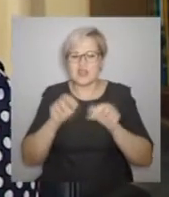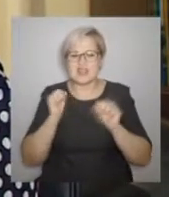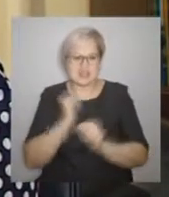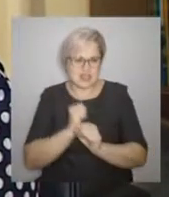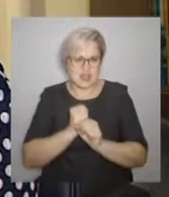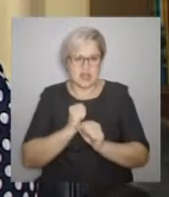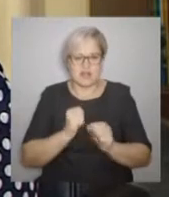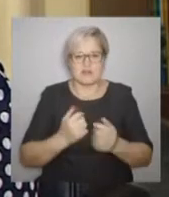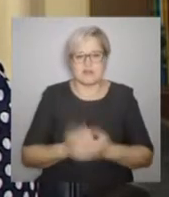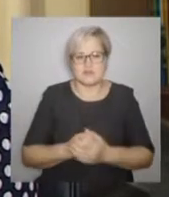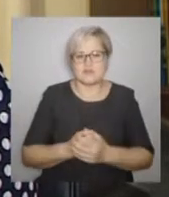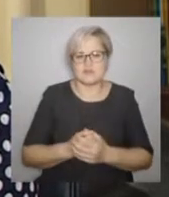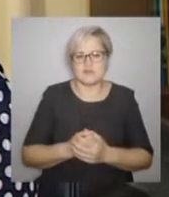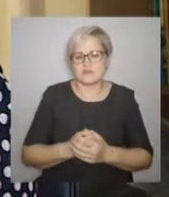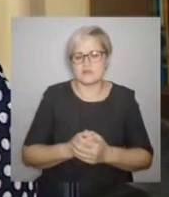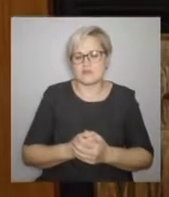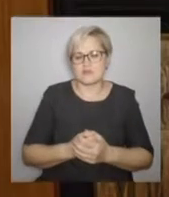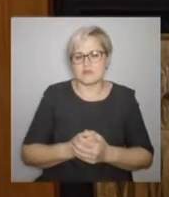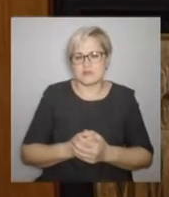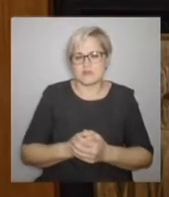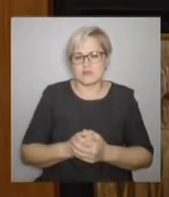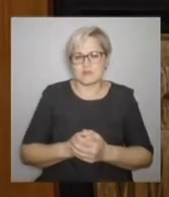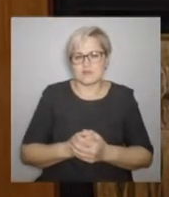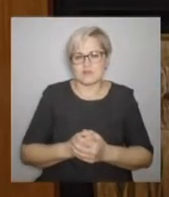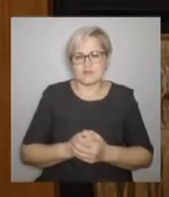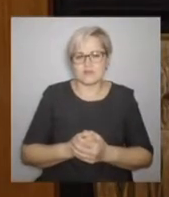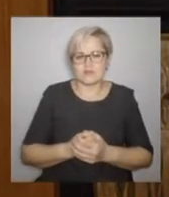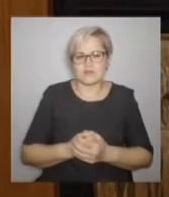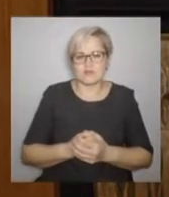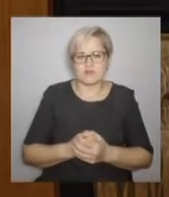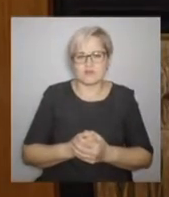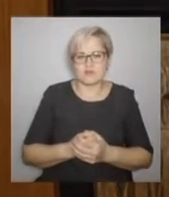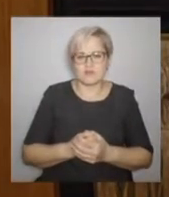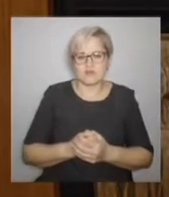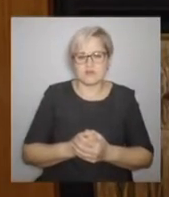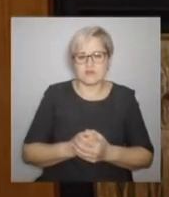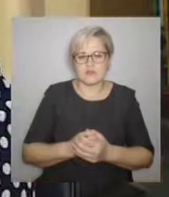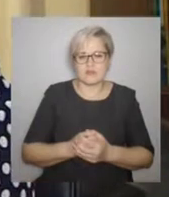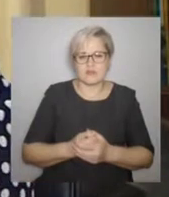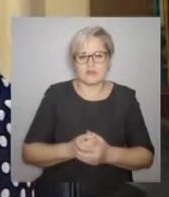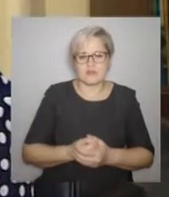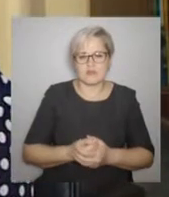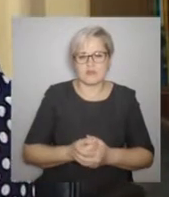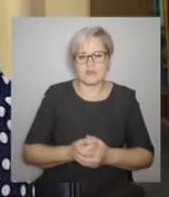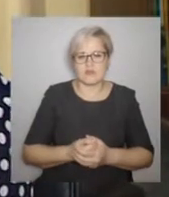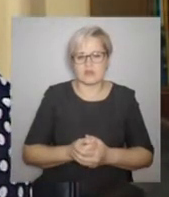оказать эту помощь людям, причем бесплатно. Благотворительный фонд поможет